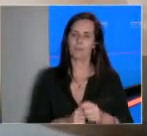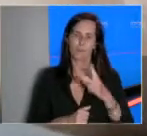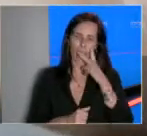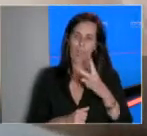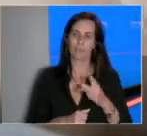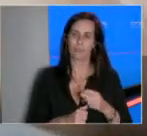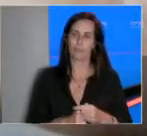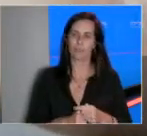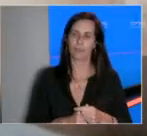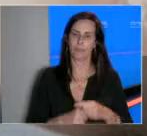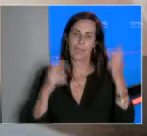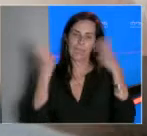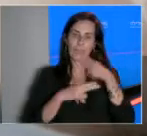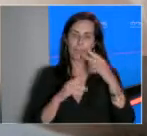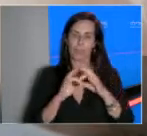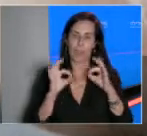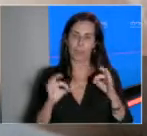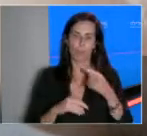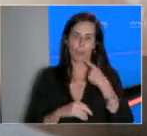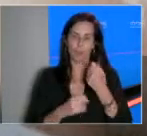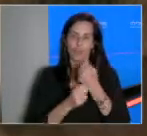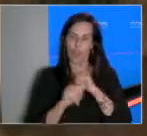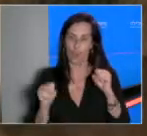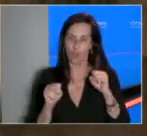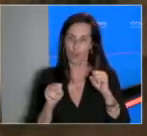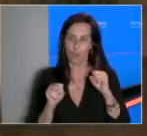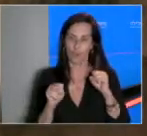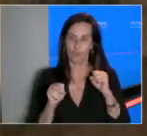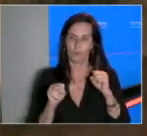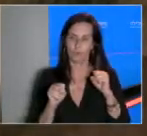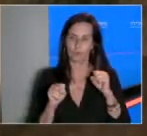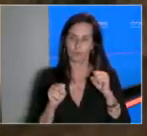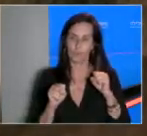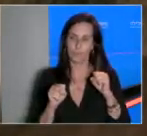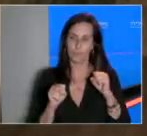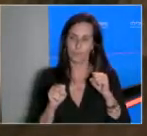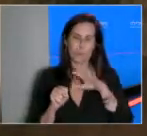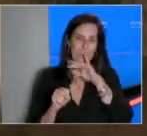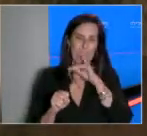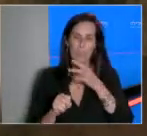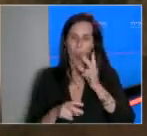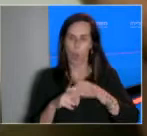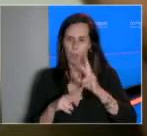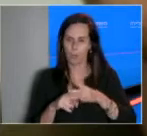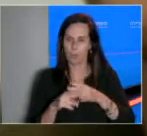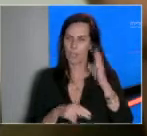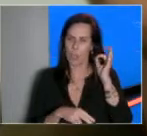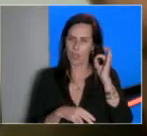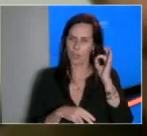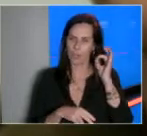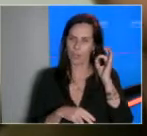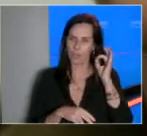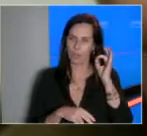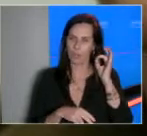וראיתי שם עסקה שבשלב הראשון מדברים על שחרור של סקנים, של חולים, של נשים,